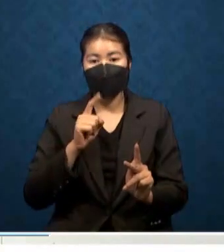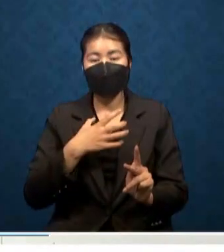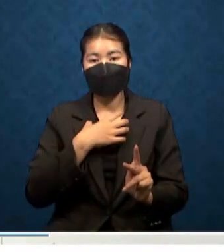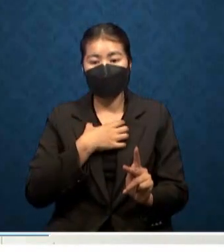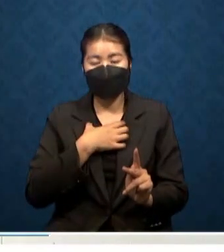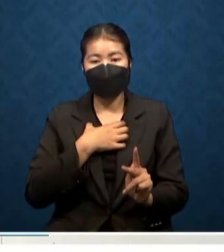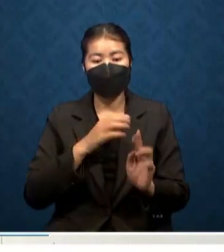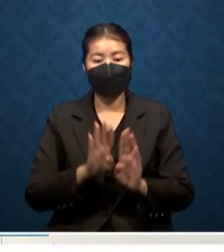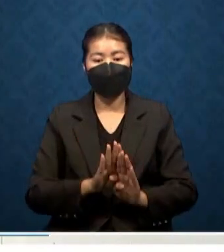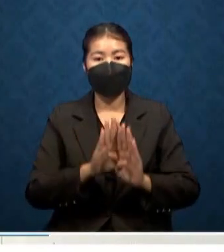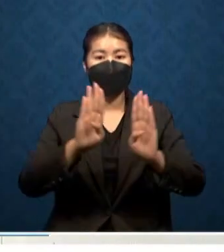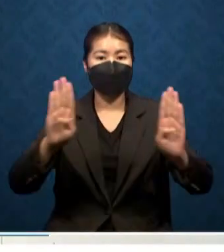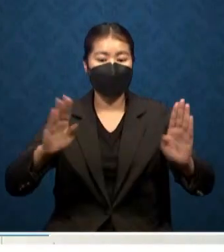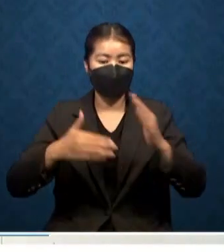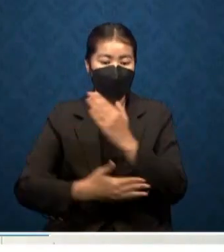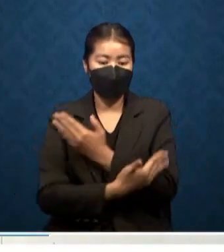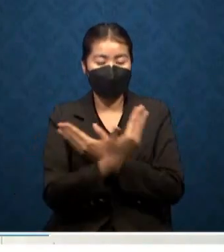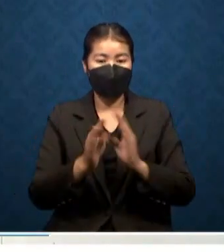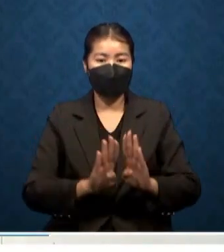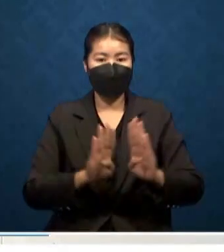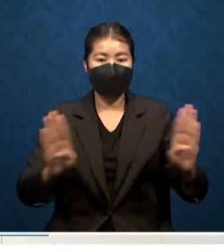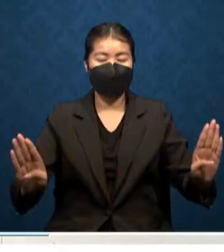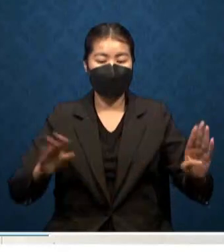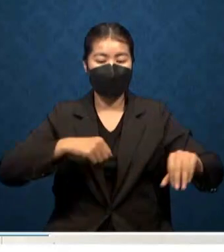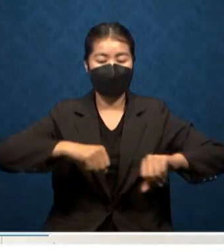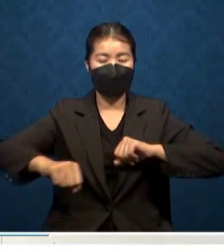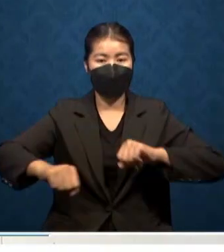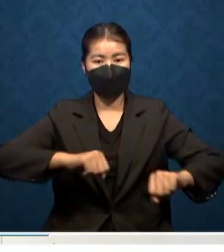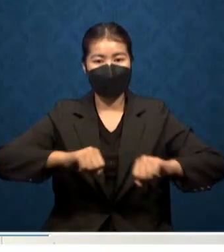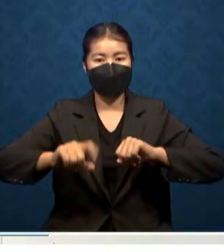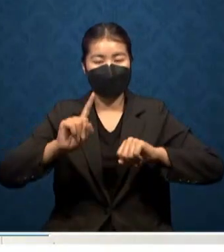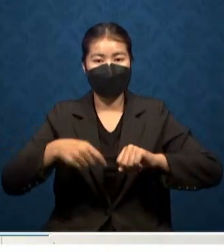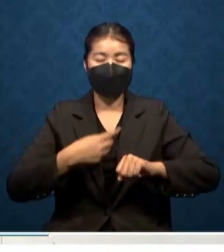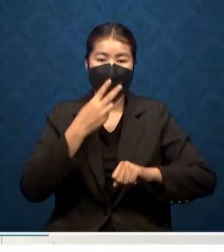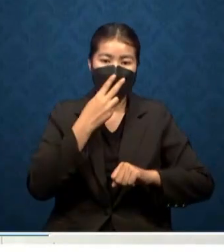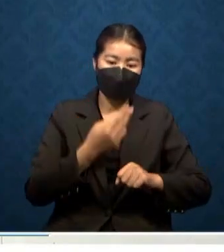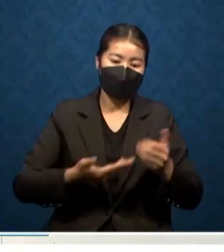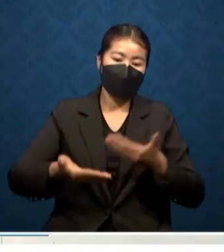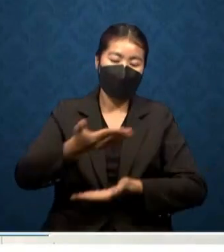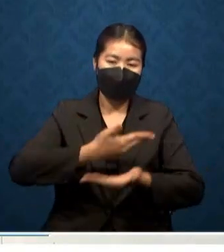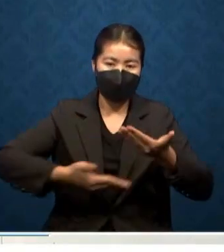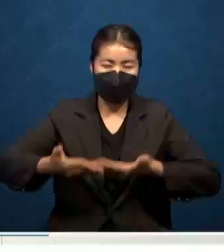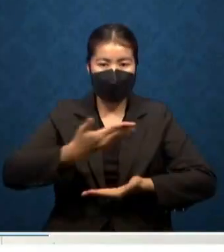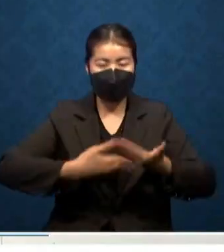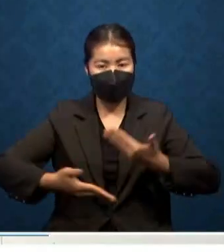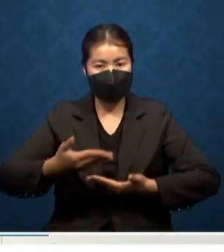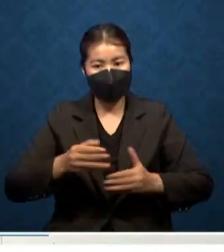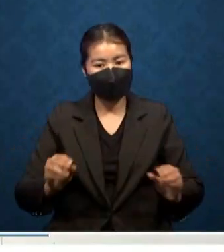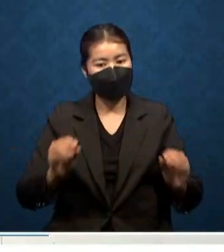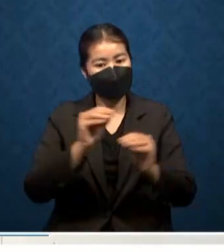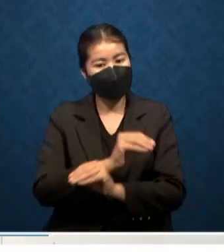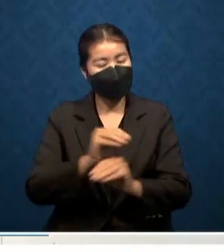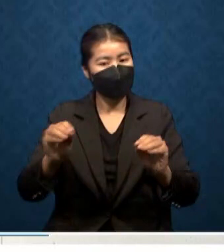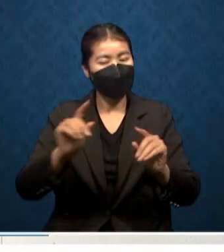น้องๆเยาวชนนะครับได้มีโอกาสในการแสดงออกมากขึ้นนะครับสร้างบรรยากาศในการแลกเปลี่ยนเรียนรู้มากขึ้นนะครับก็ให้